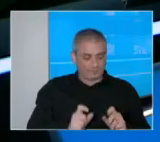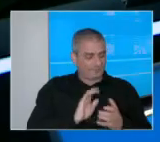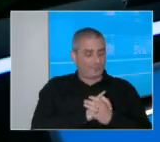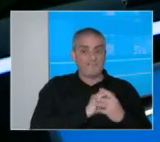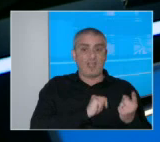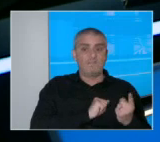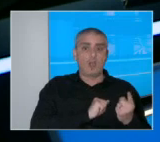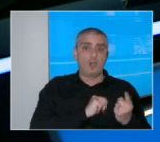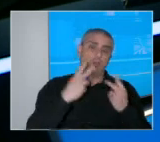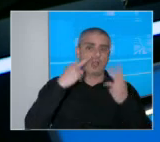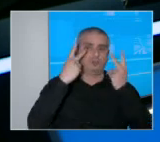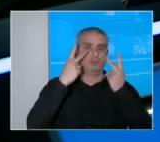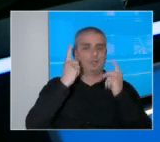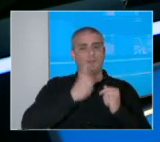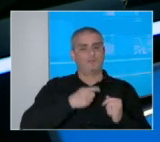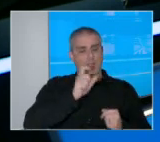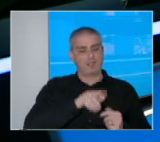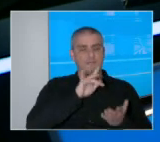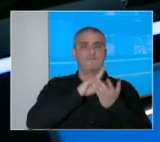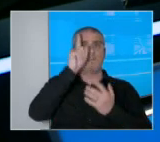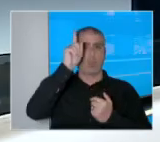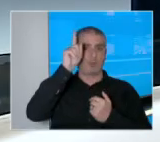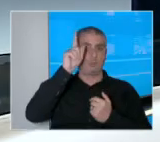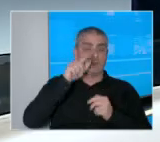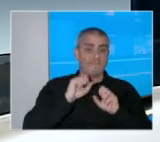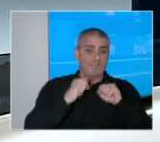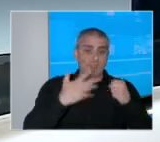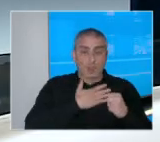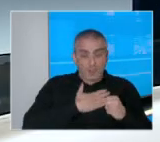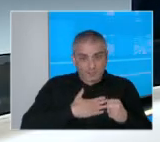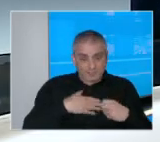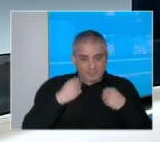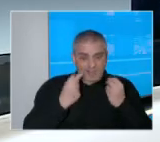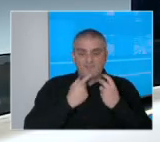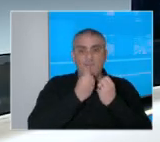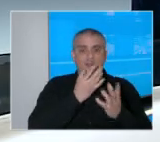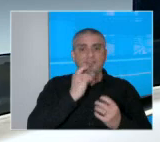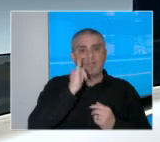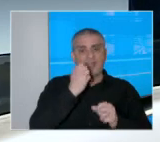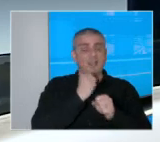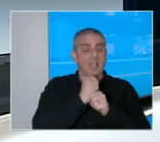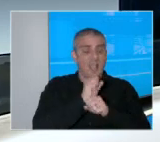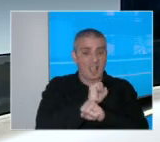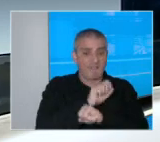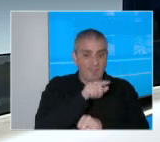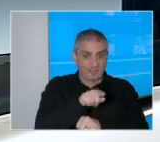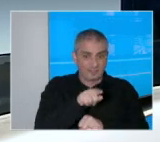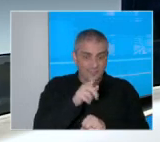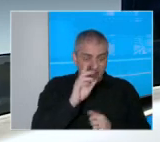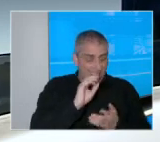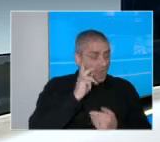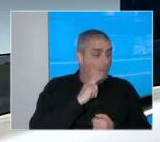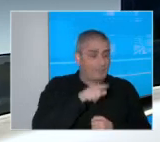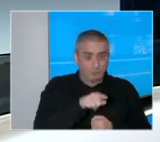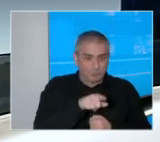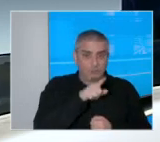לחברו, חשובות יותר ממצוות של בין אדם למקום, והתורה רצתה להביא פה מסר, כן, העבד הזה, הנקלה,